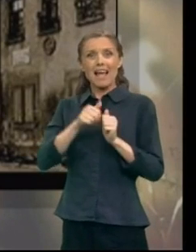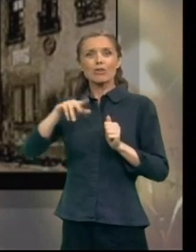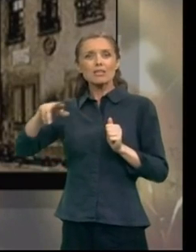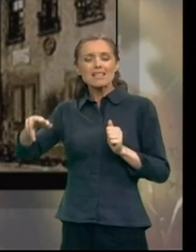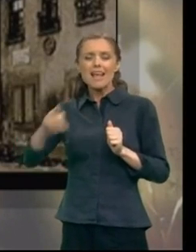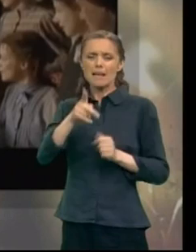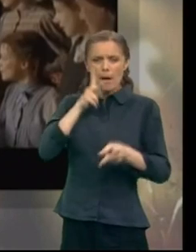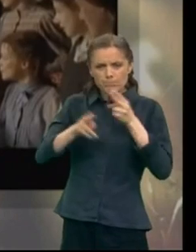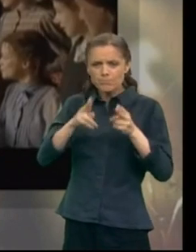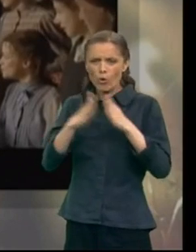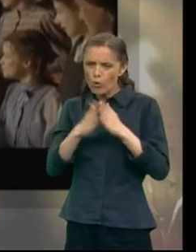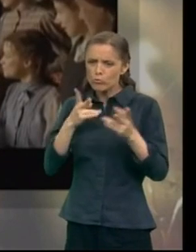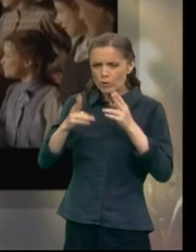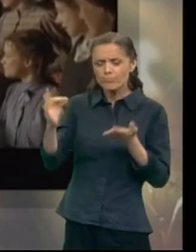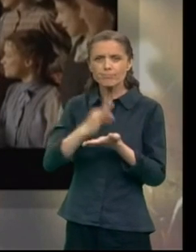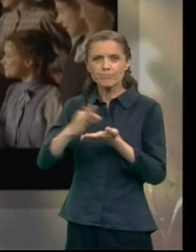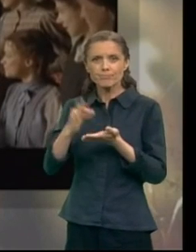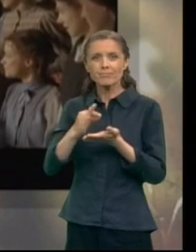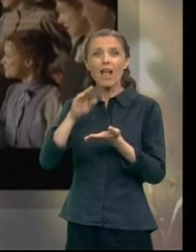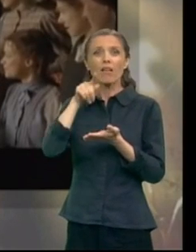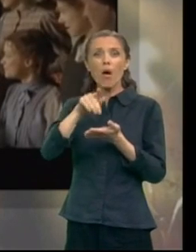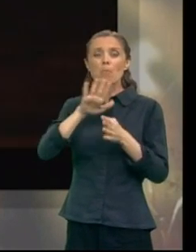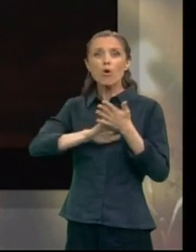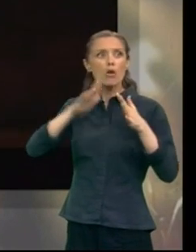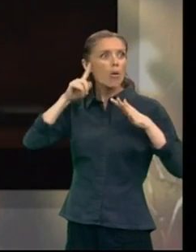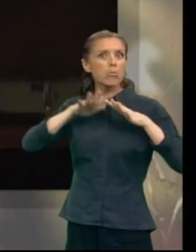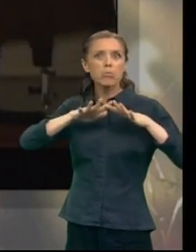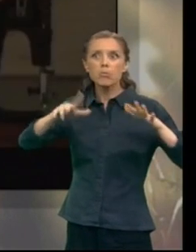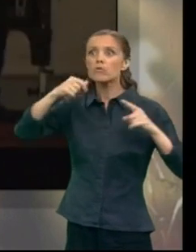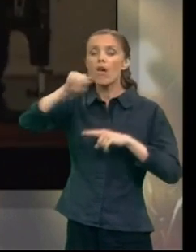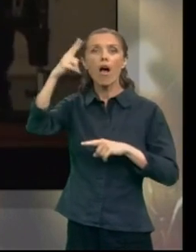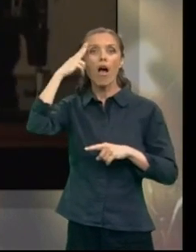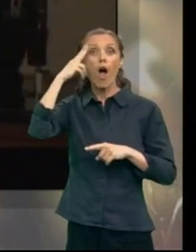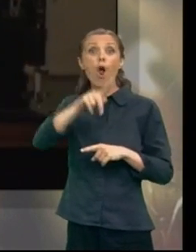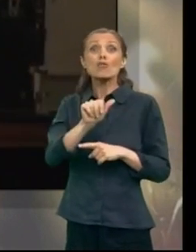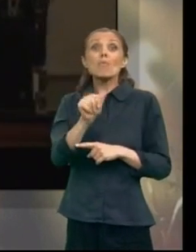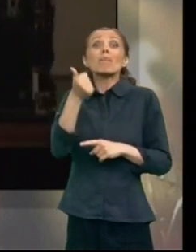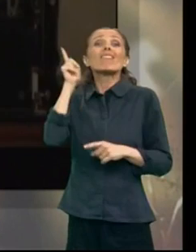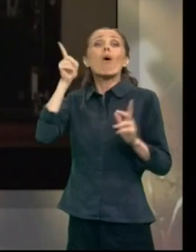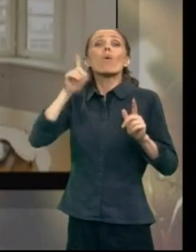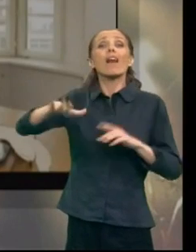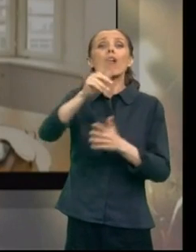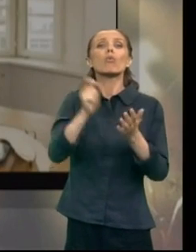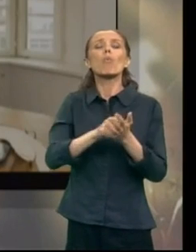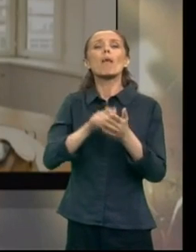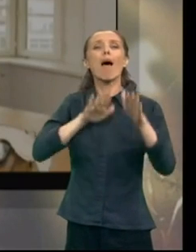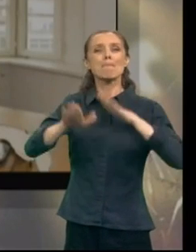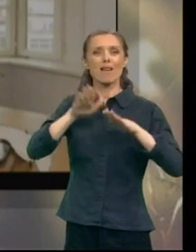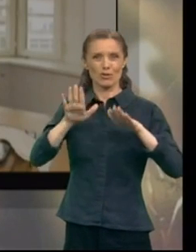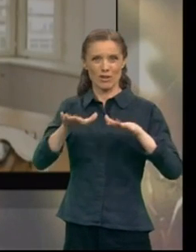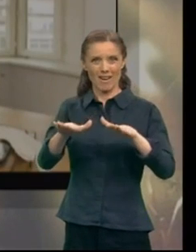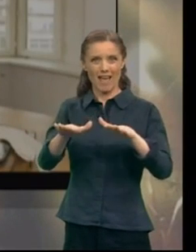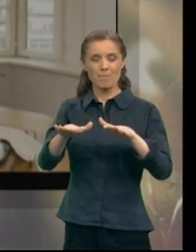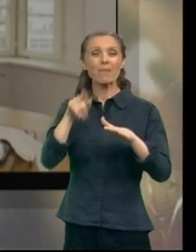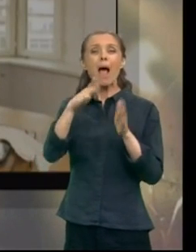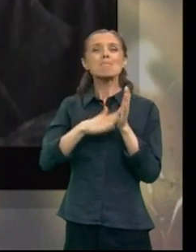krojački posao od kuće. Njihov krojački studio postao je poznat, a one su prve u svom gradu kupile šivaću mašinu. Kako Margaret nije mogla da